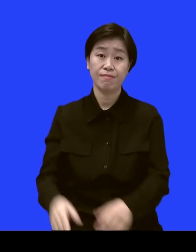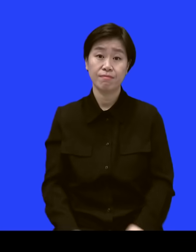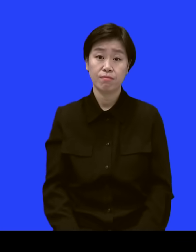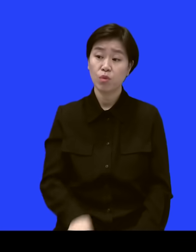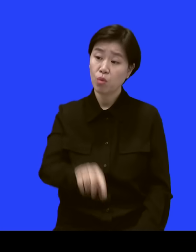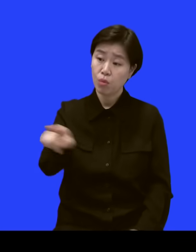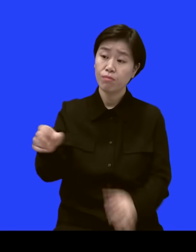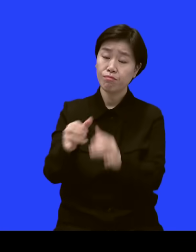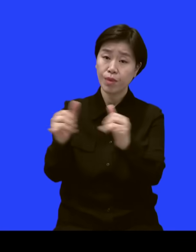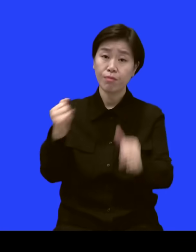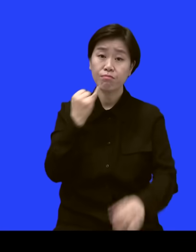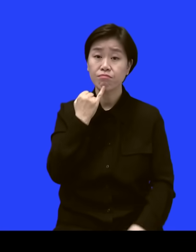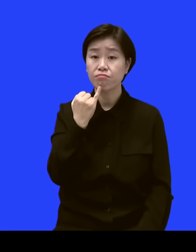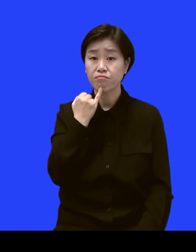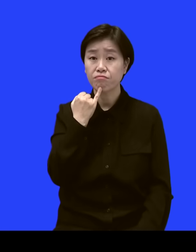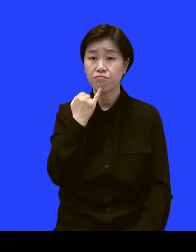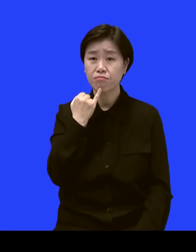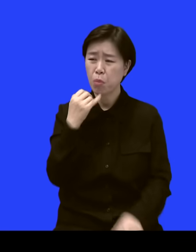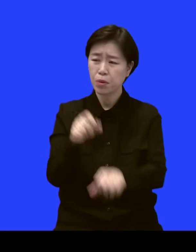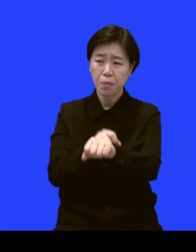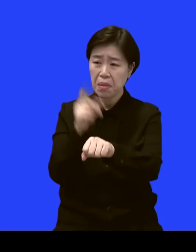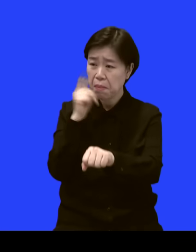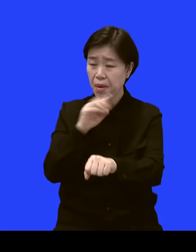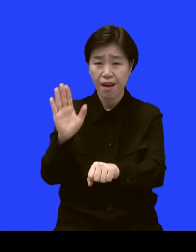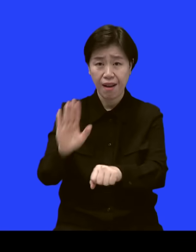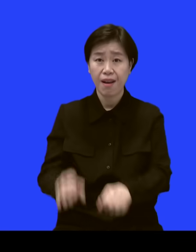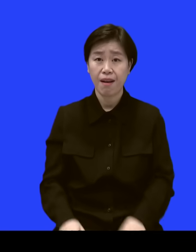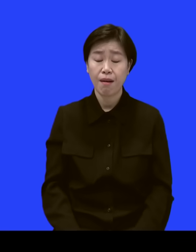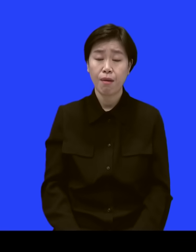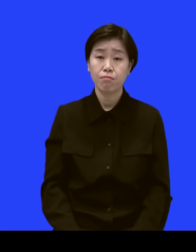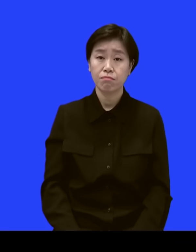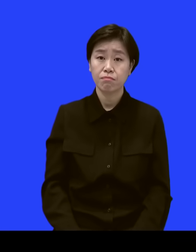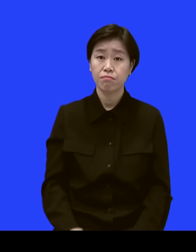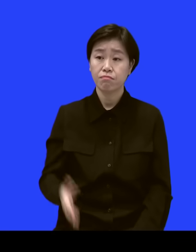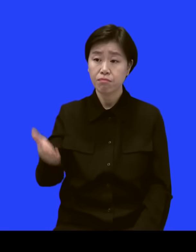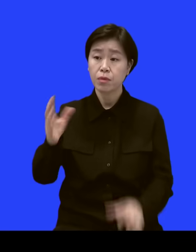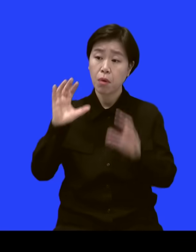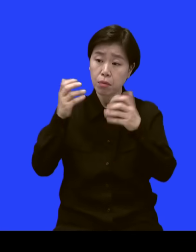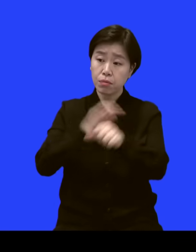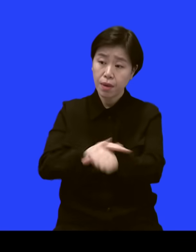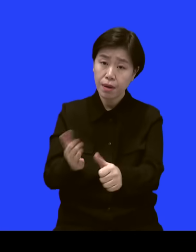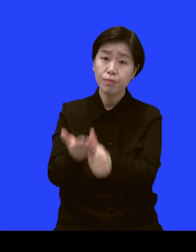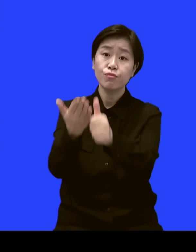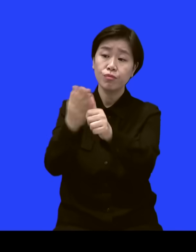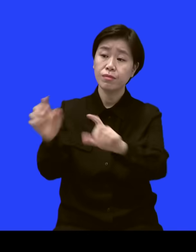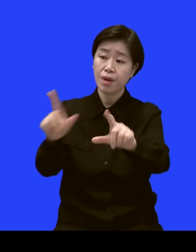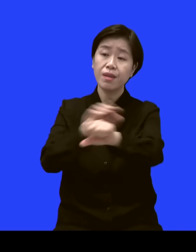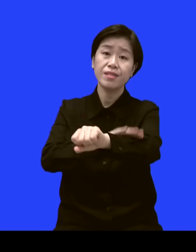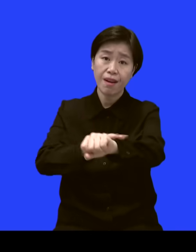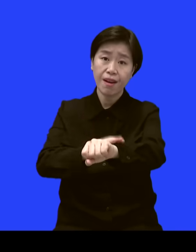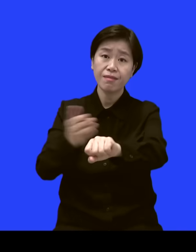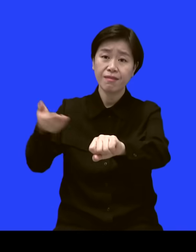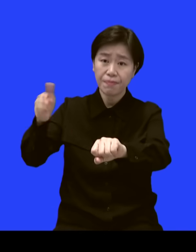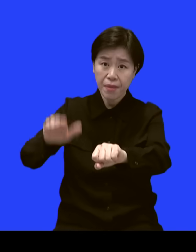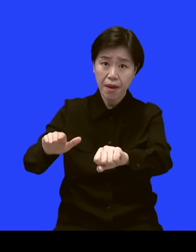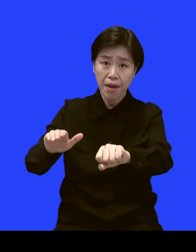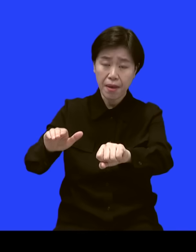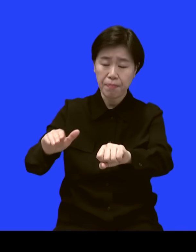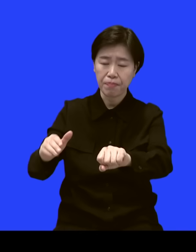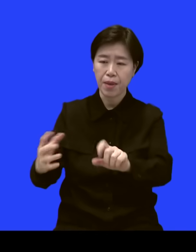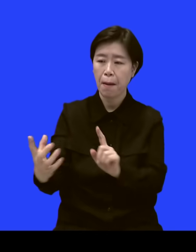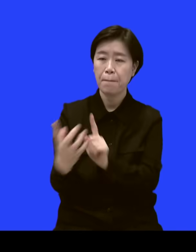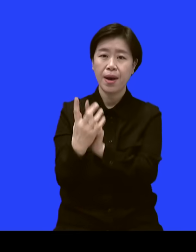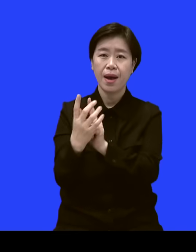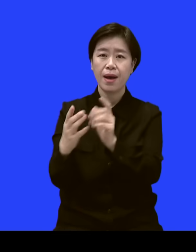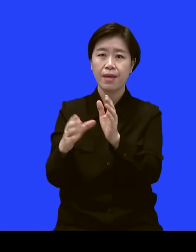좋은 분들이었어요. 다들 이제 살림 열심히 하고 아이들 케어하고 하는데 단지 같이 만났을 때 잘못된